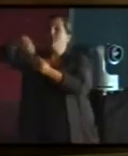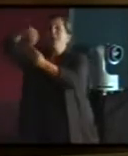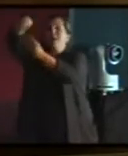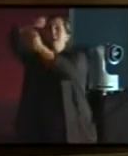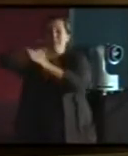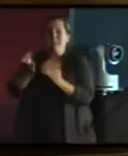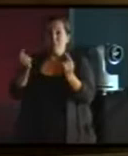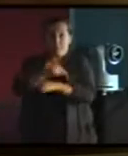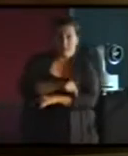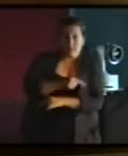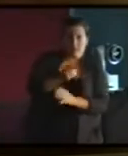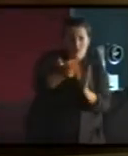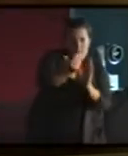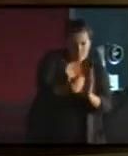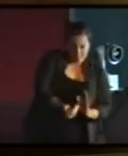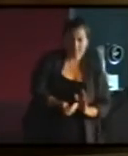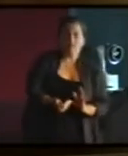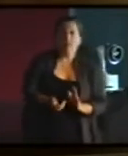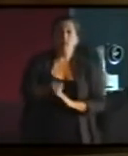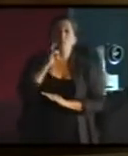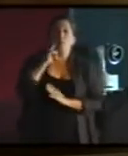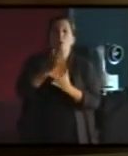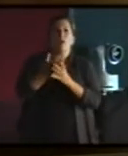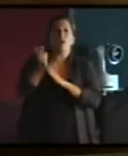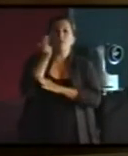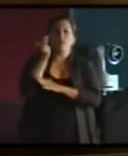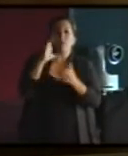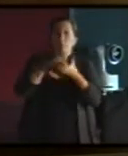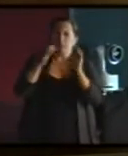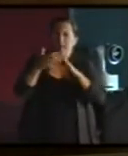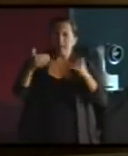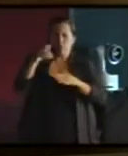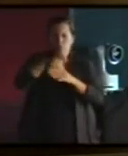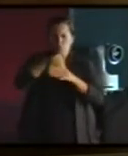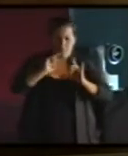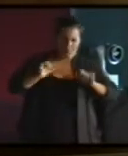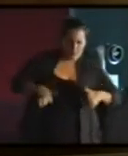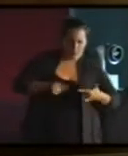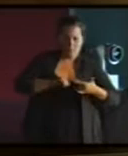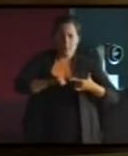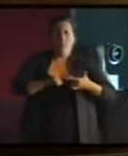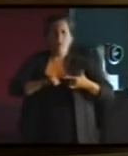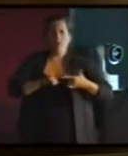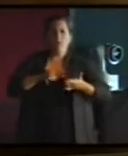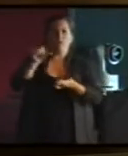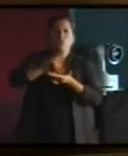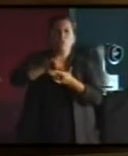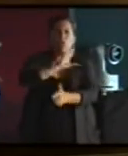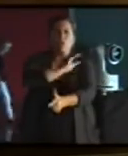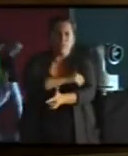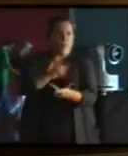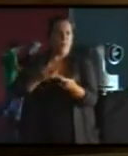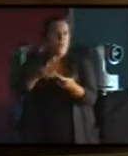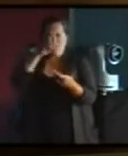est très complexe. Il y a plusieurs programmes. Il y a une école, il y a un centre sportif, il y a